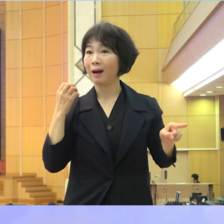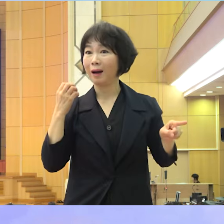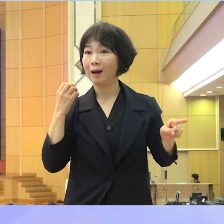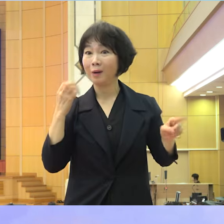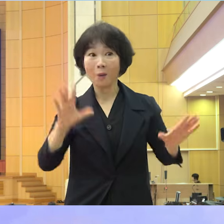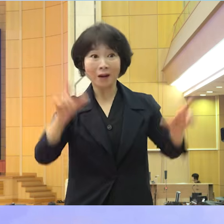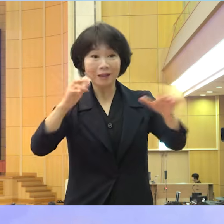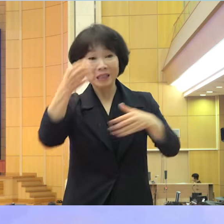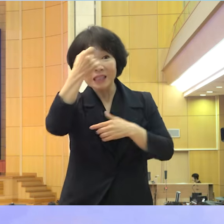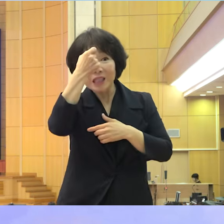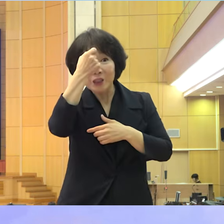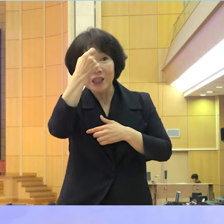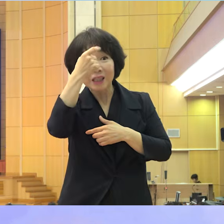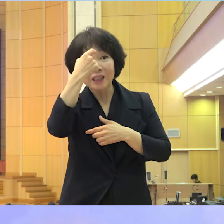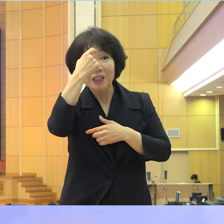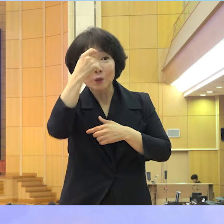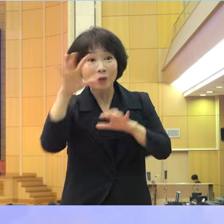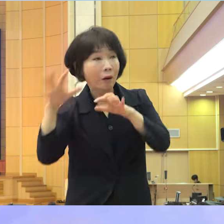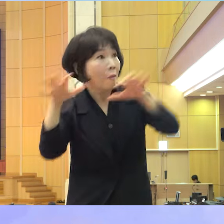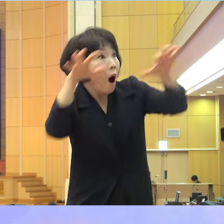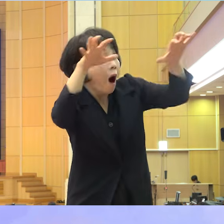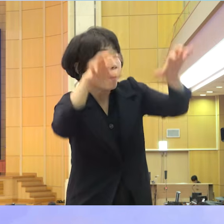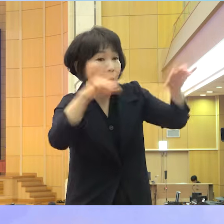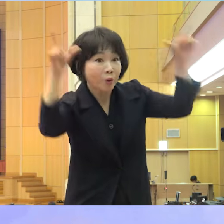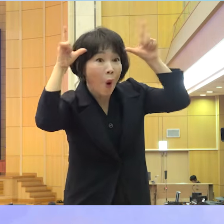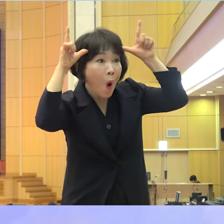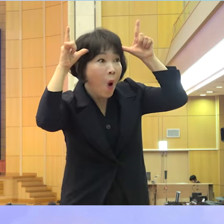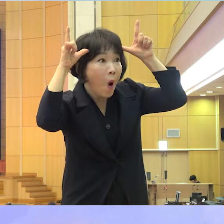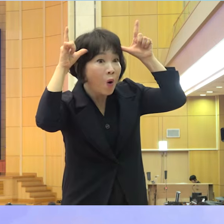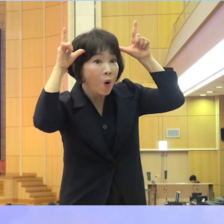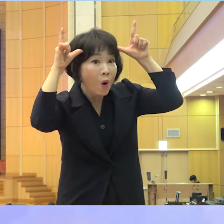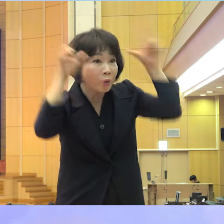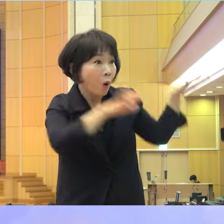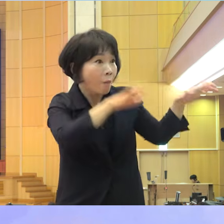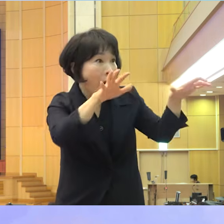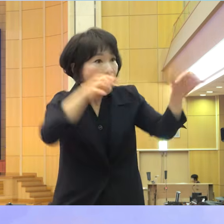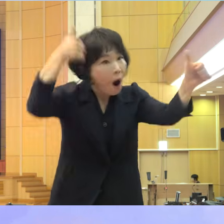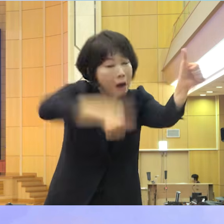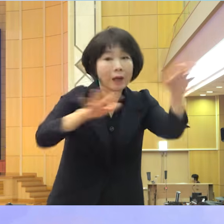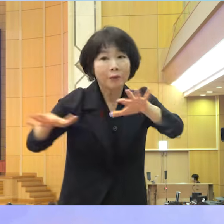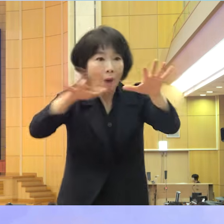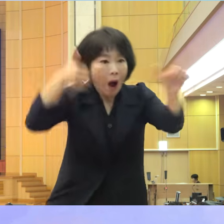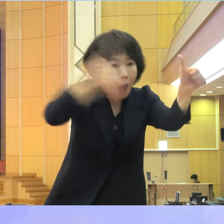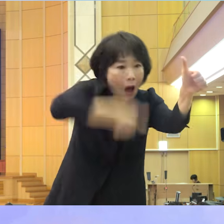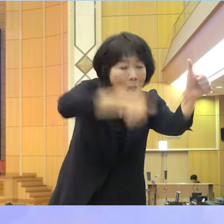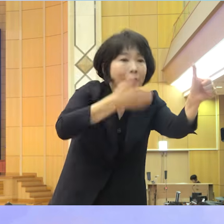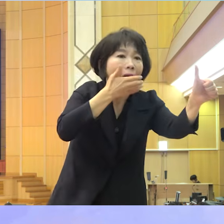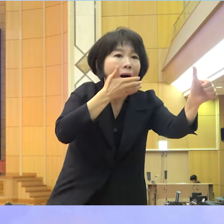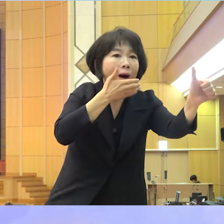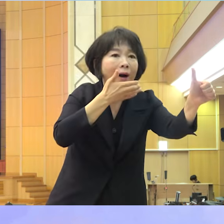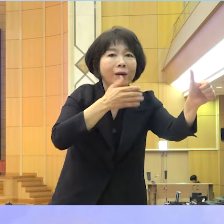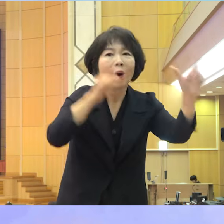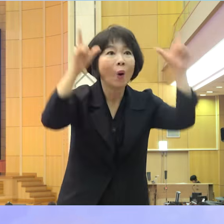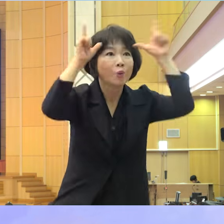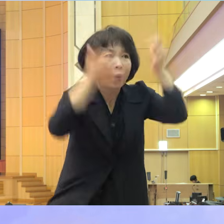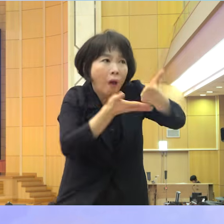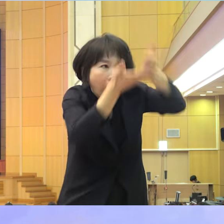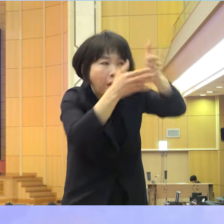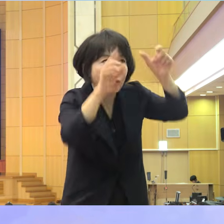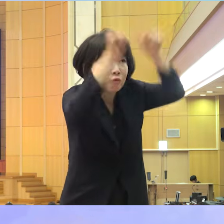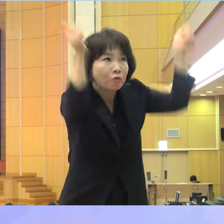경배합니다. 그러니까 소는요 저 인도로가 살아야 돼요. 그러면 대접받아요.